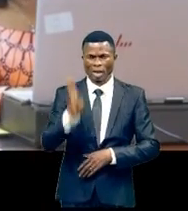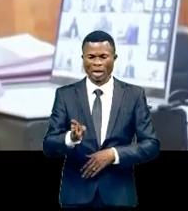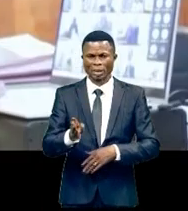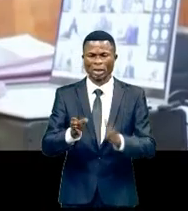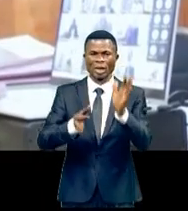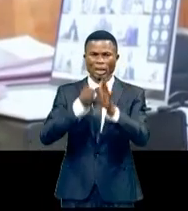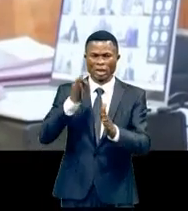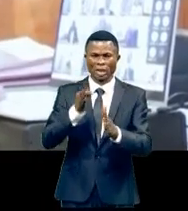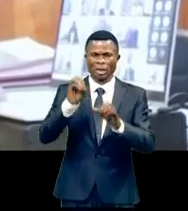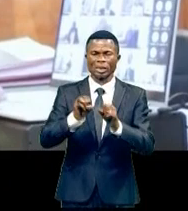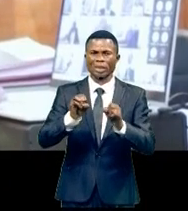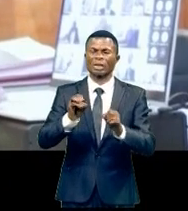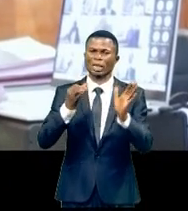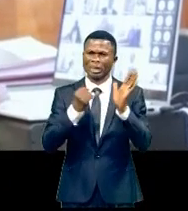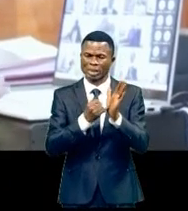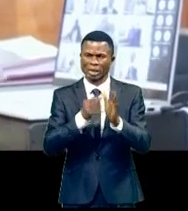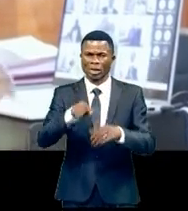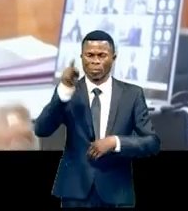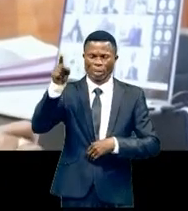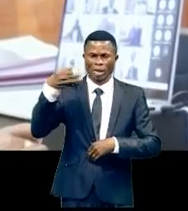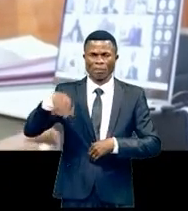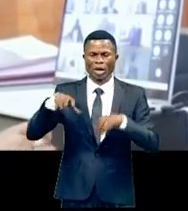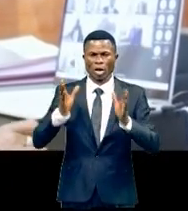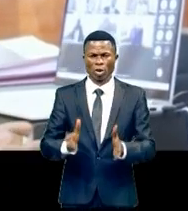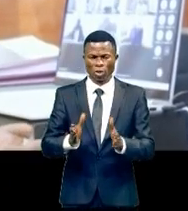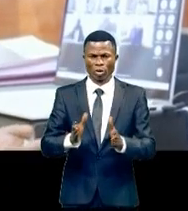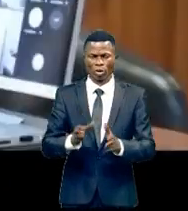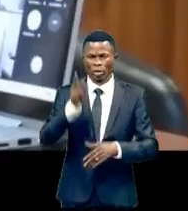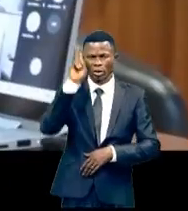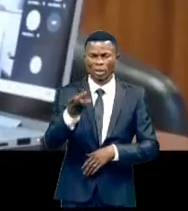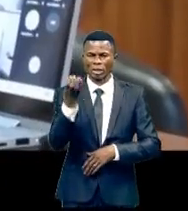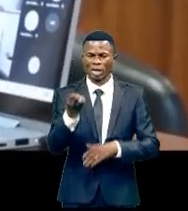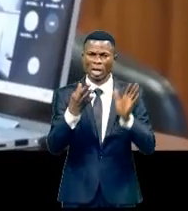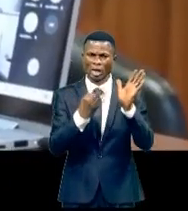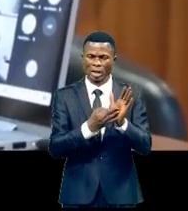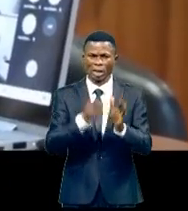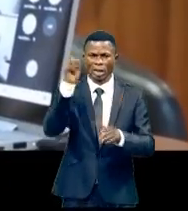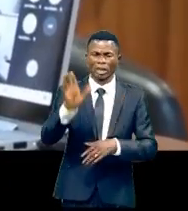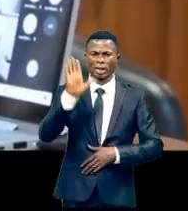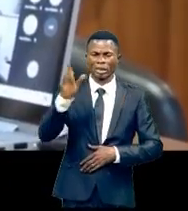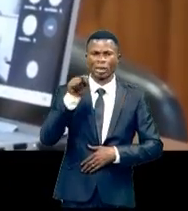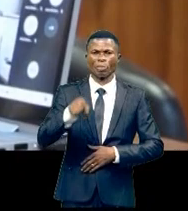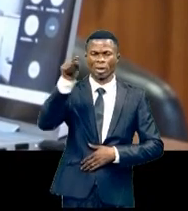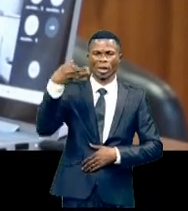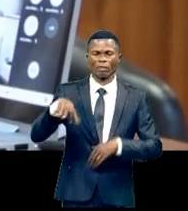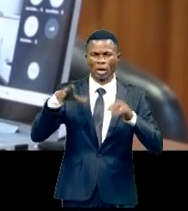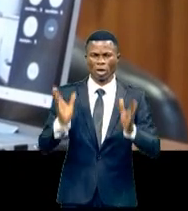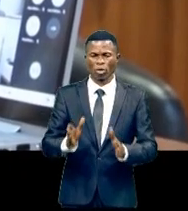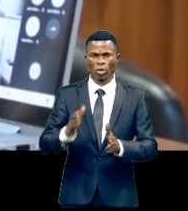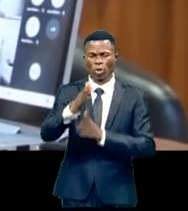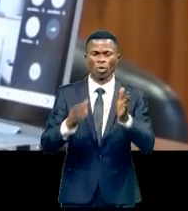413,56 milliards de francs congolais, budget annexe, 248,35 milliards de francs congolais et comptes